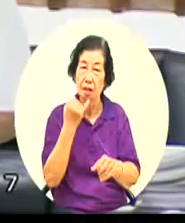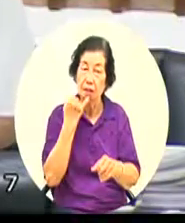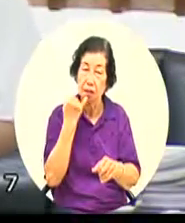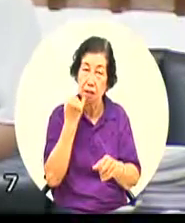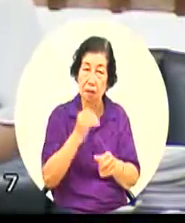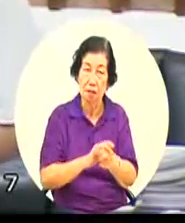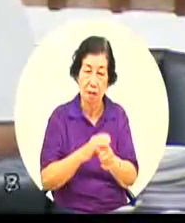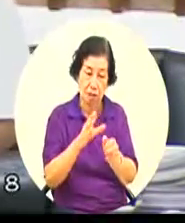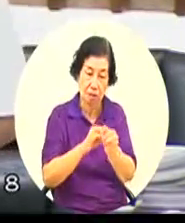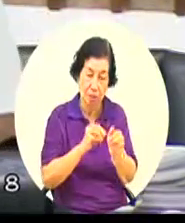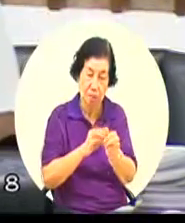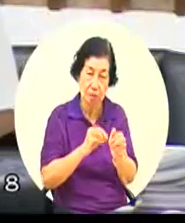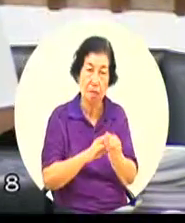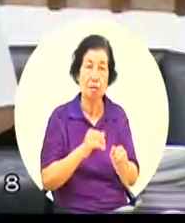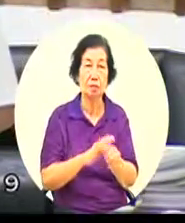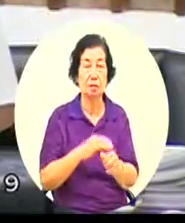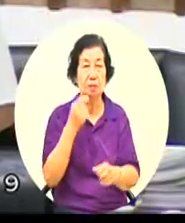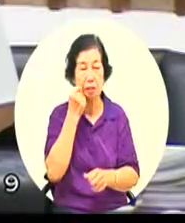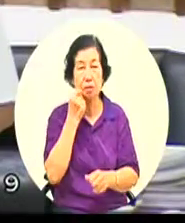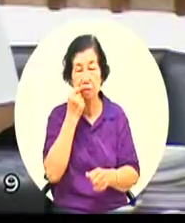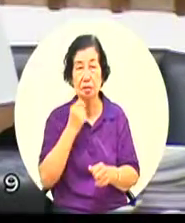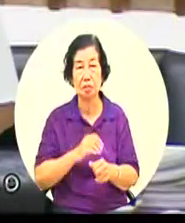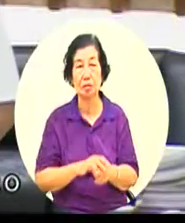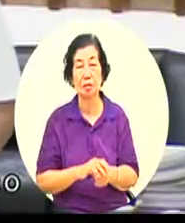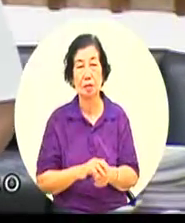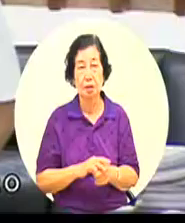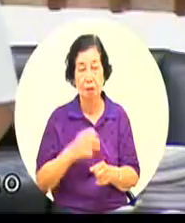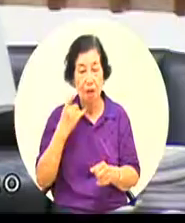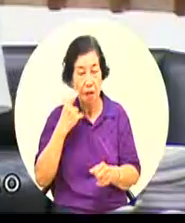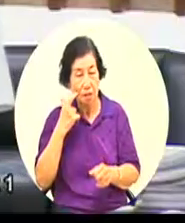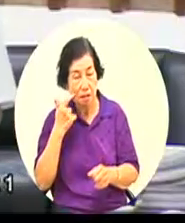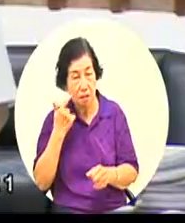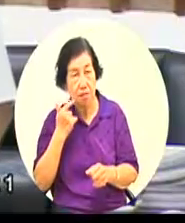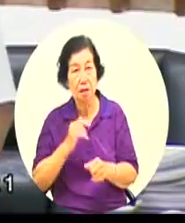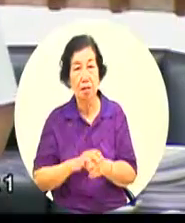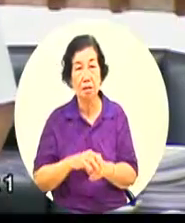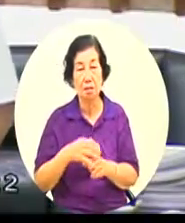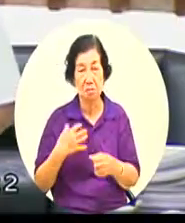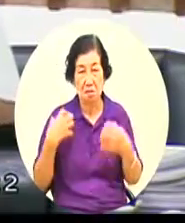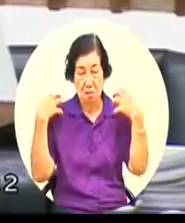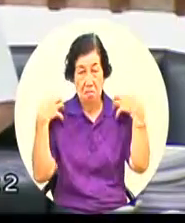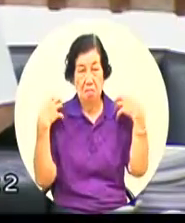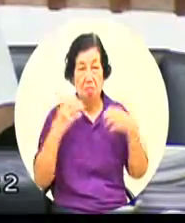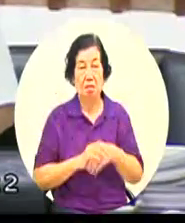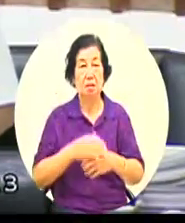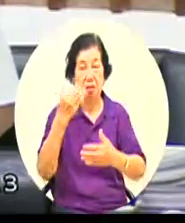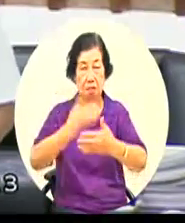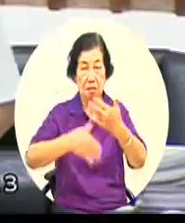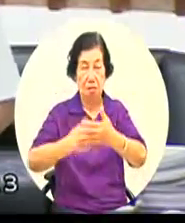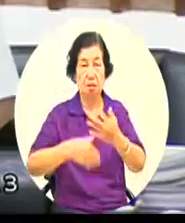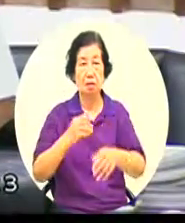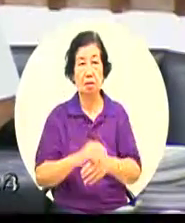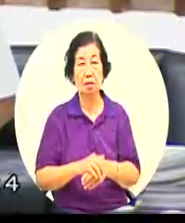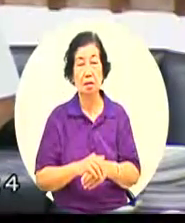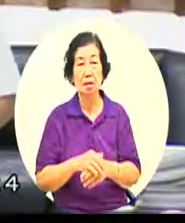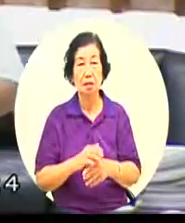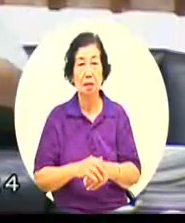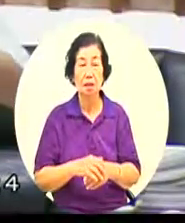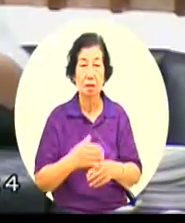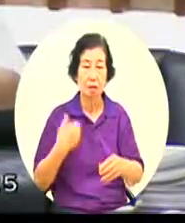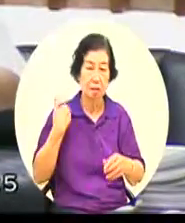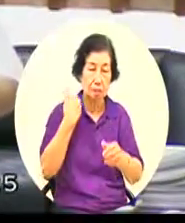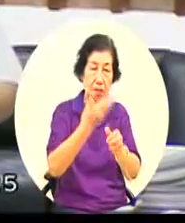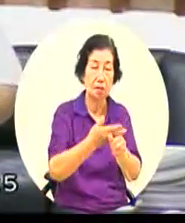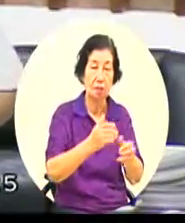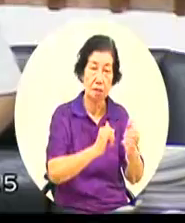少。他教育呢，是让社会更公平最好的管道。不管